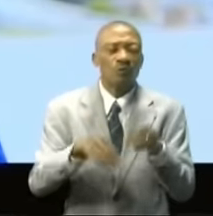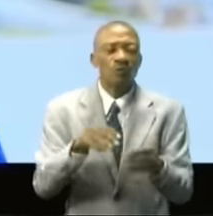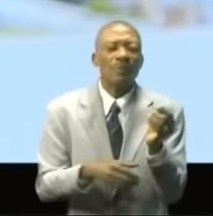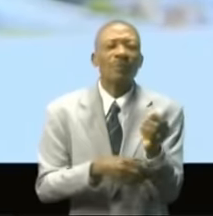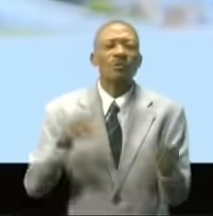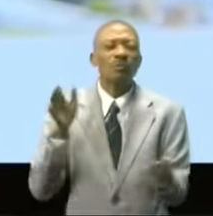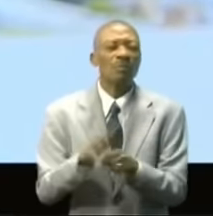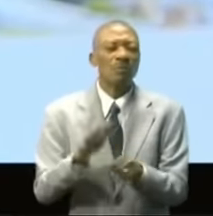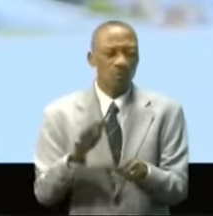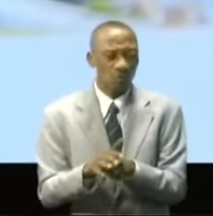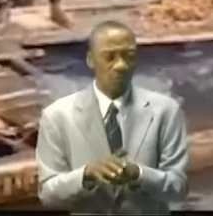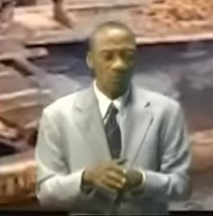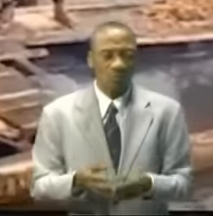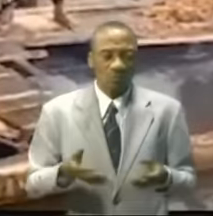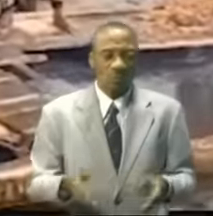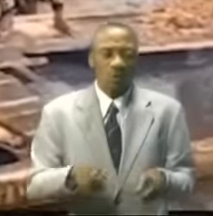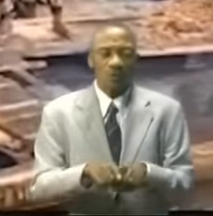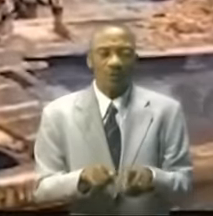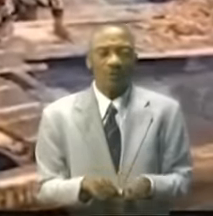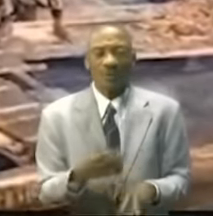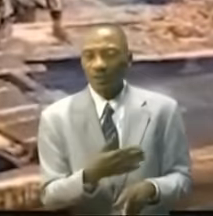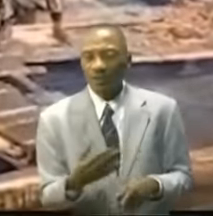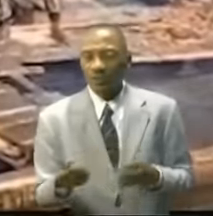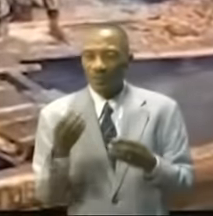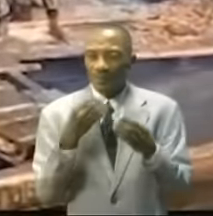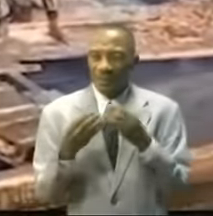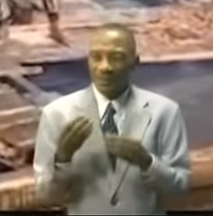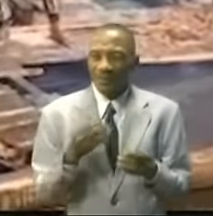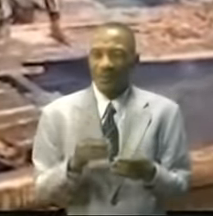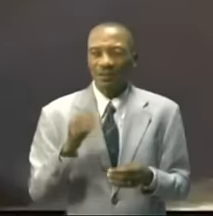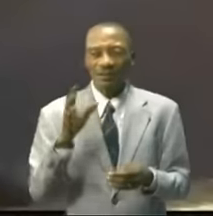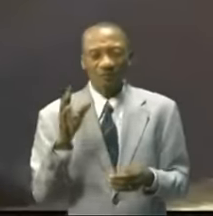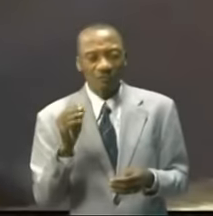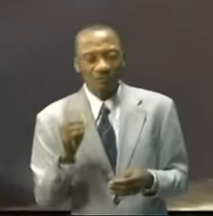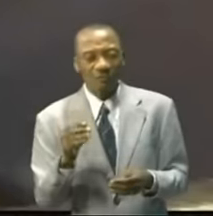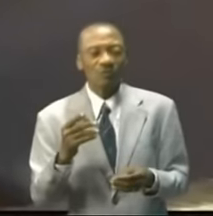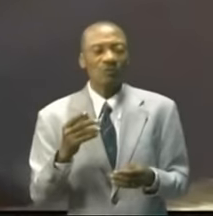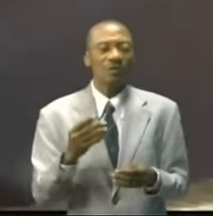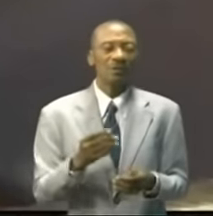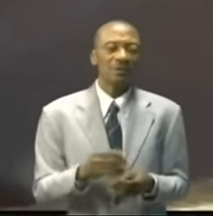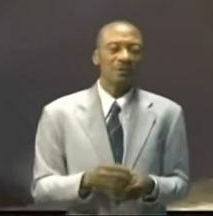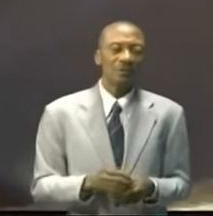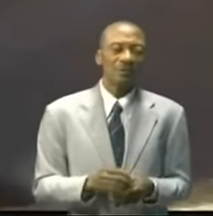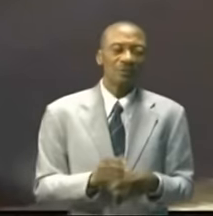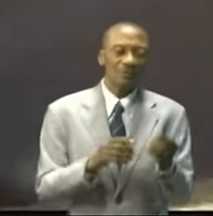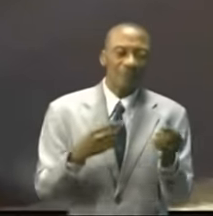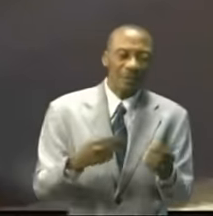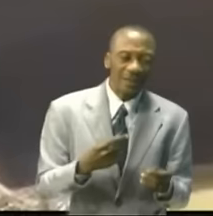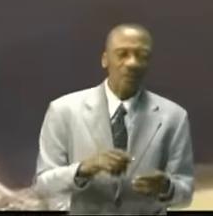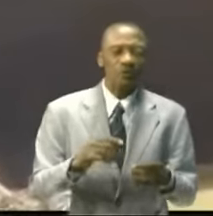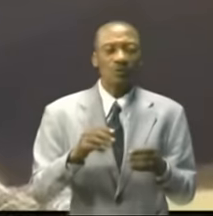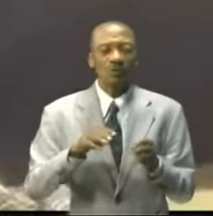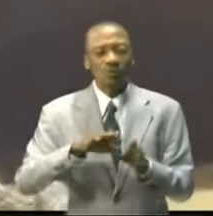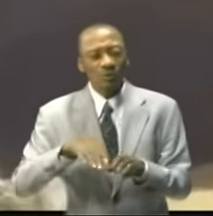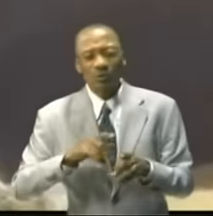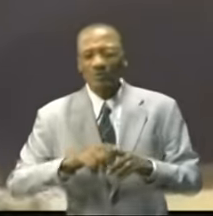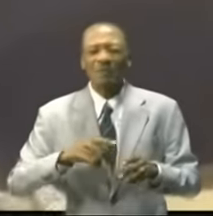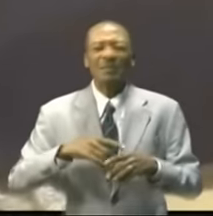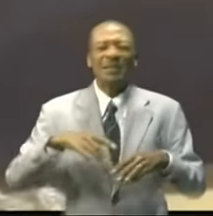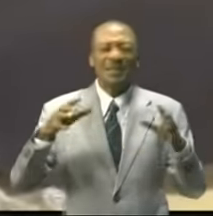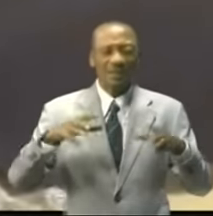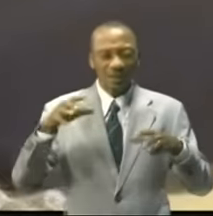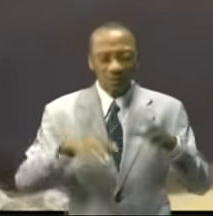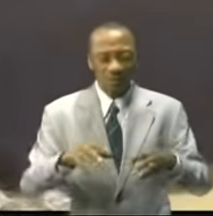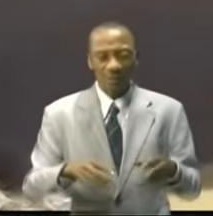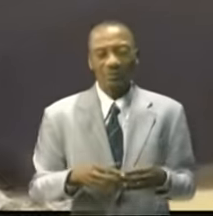pensé aussitôt arriver, essayer un peu de voir cet aspect. Le député national aimé Pascal Mongolokonda a pour sa part. Et c'en est trop que les